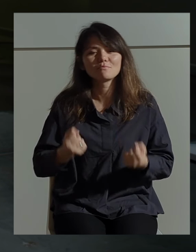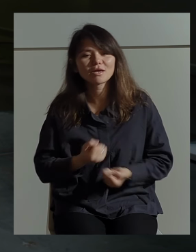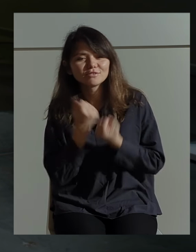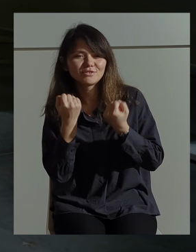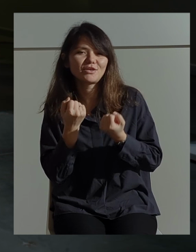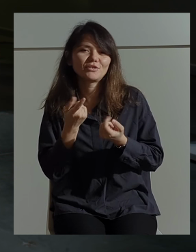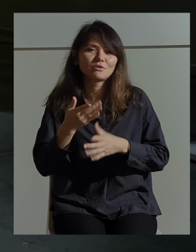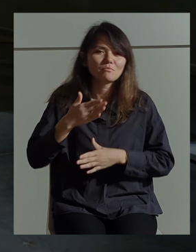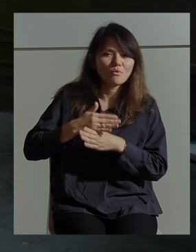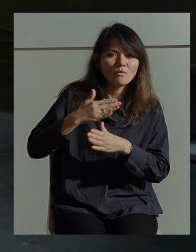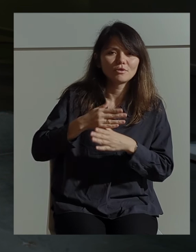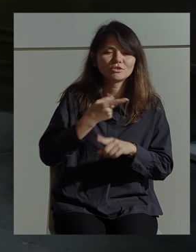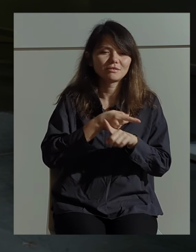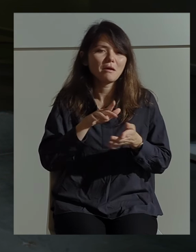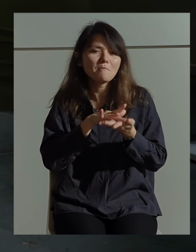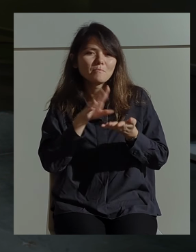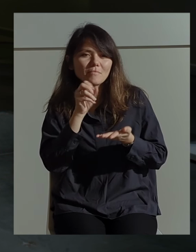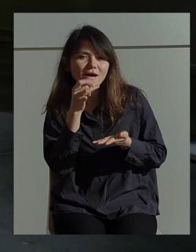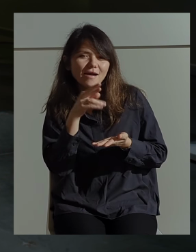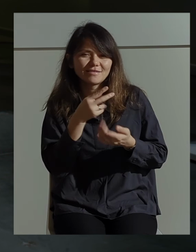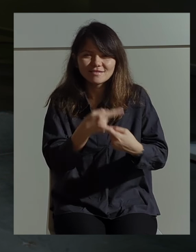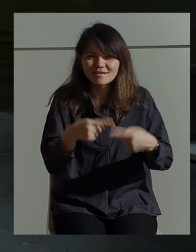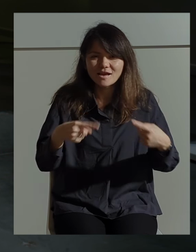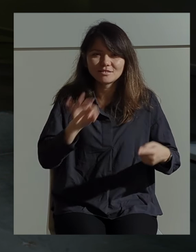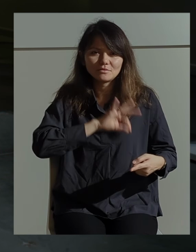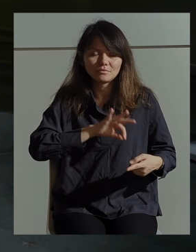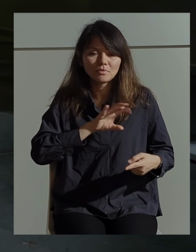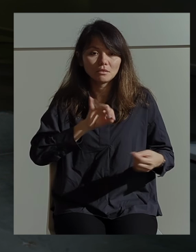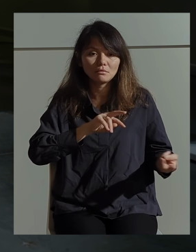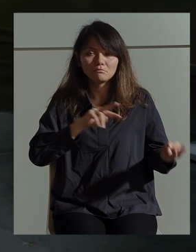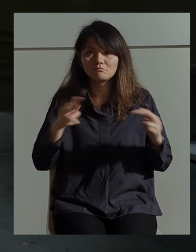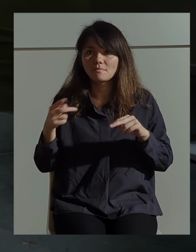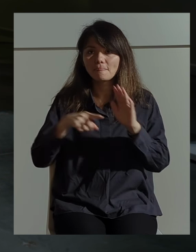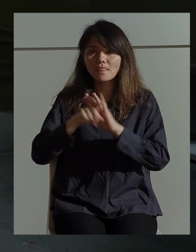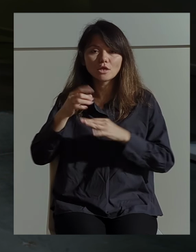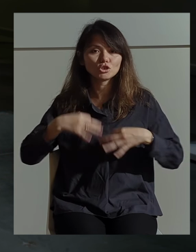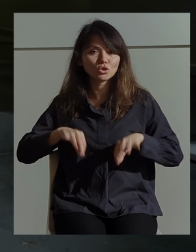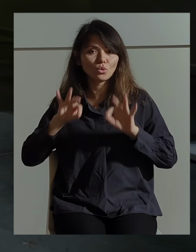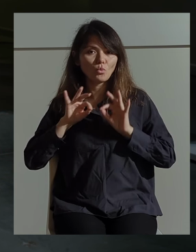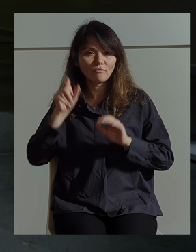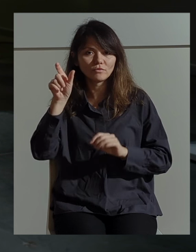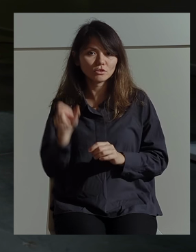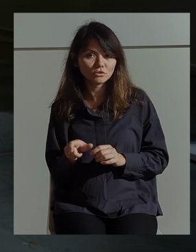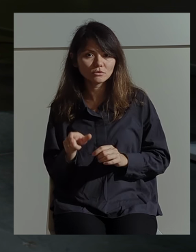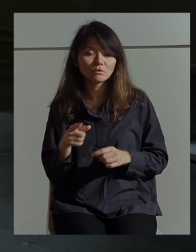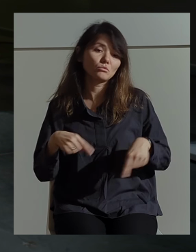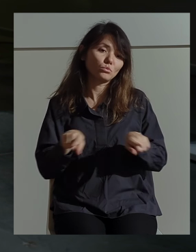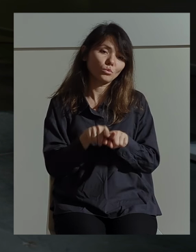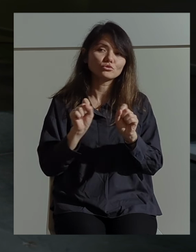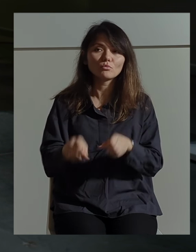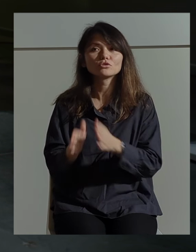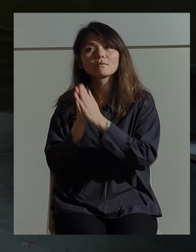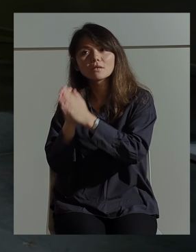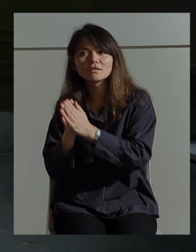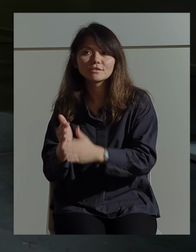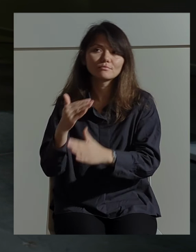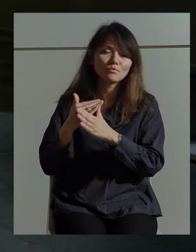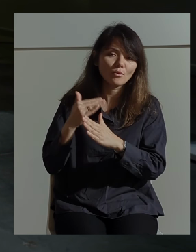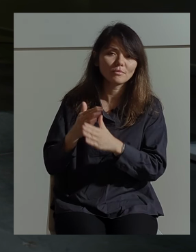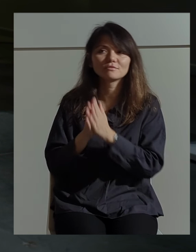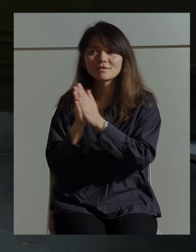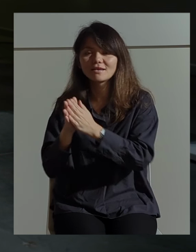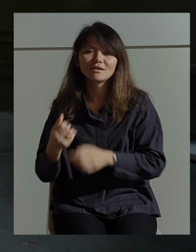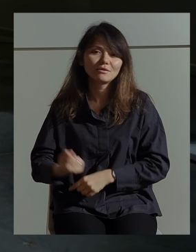пытались магическими практиками подчинить их а приходит чиновничество у которых Также можно просить поддержки подмоги и тоже